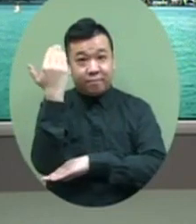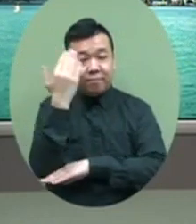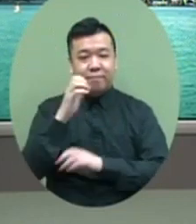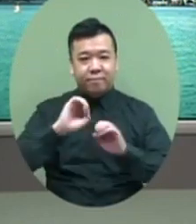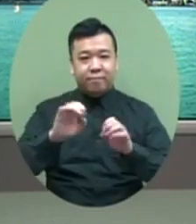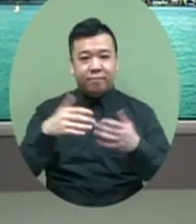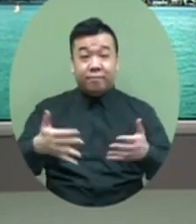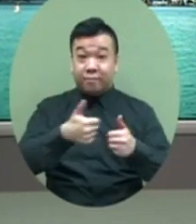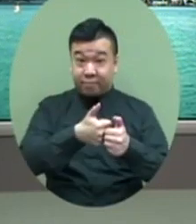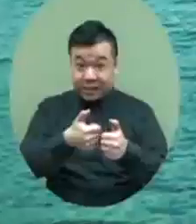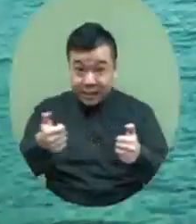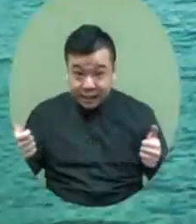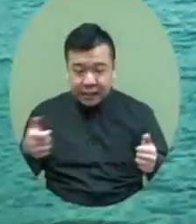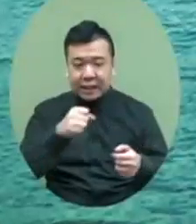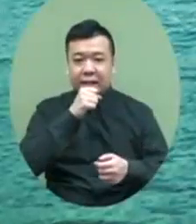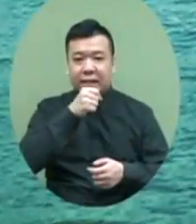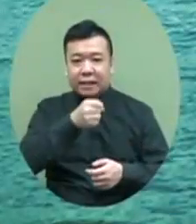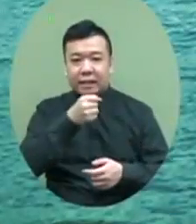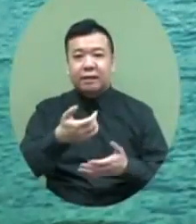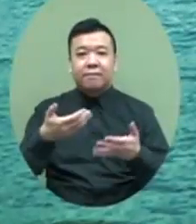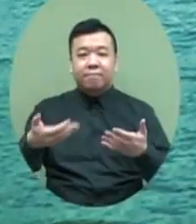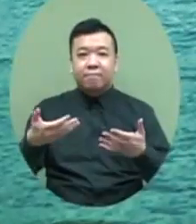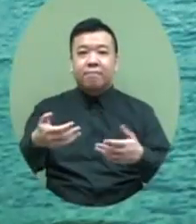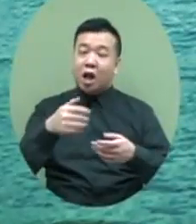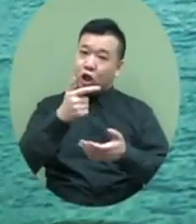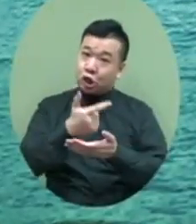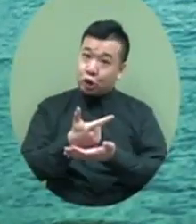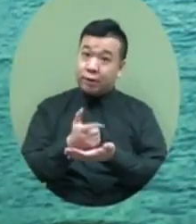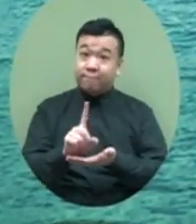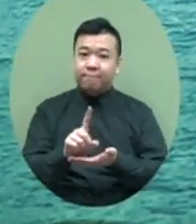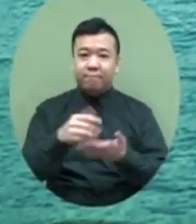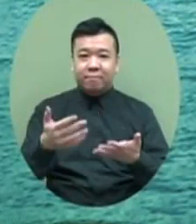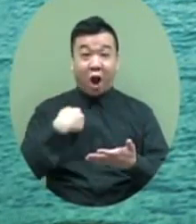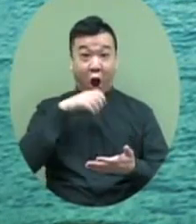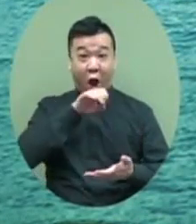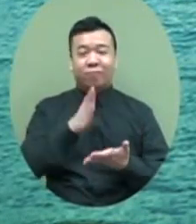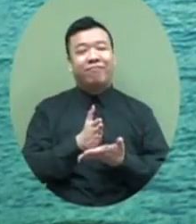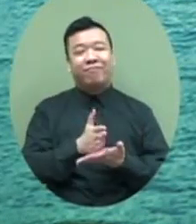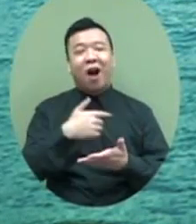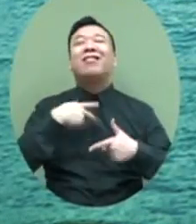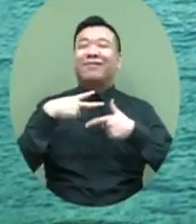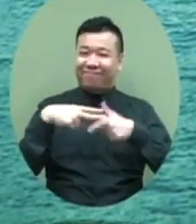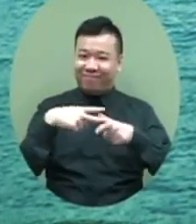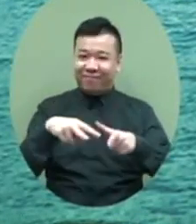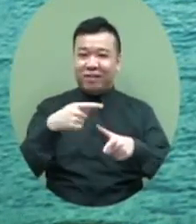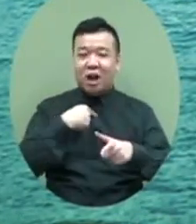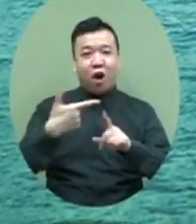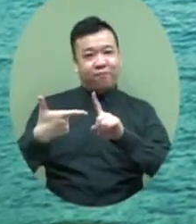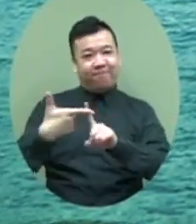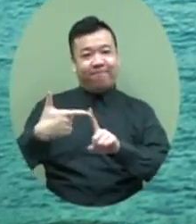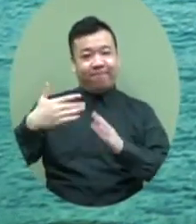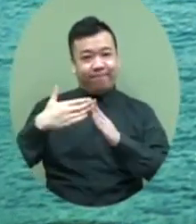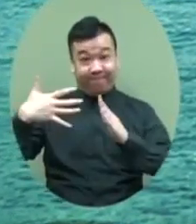好，多謝各位記者朋友。咁啊，今日最主要就係唔係我講嘢，我係嚟介紹我嘅副局長。